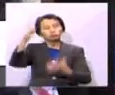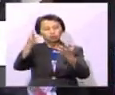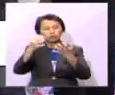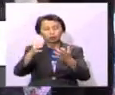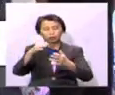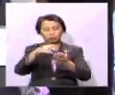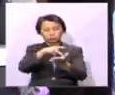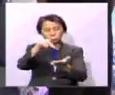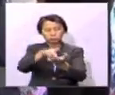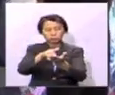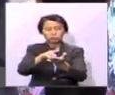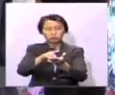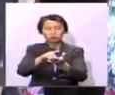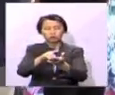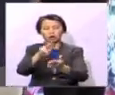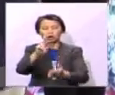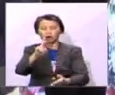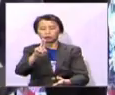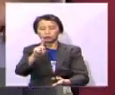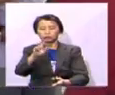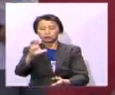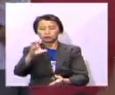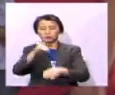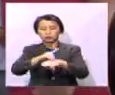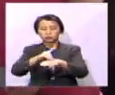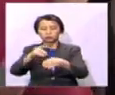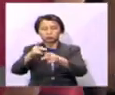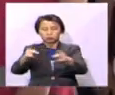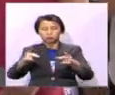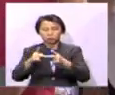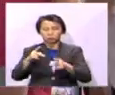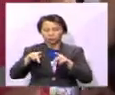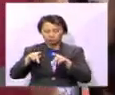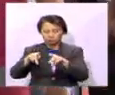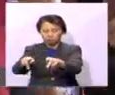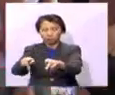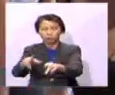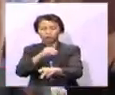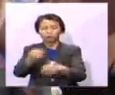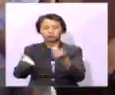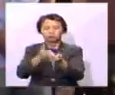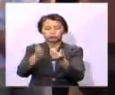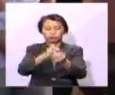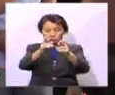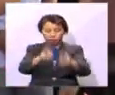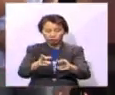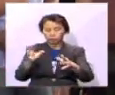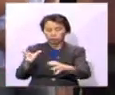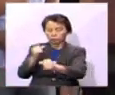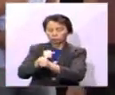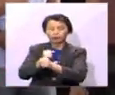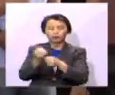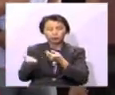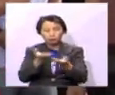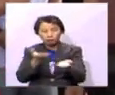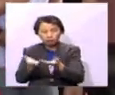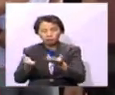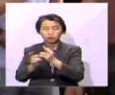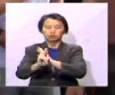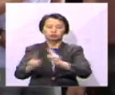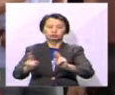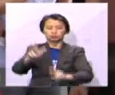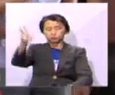pusat transformasi luar bandar RTC di kawasan Paloh, seterusnya memudahkan rakyat tempatan mendapatkan perkhidmatan yang